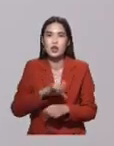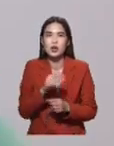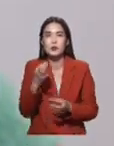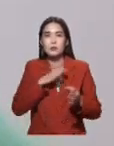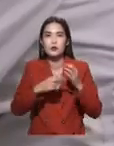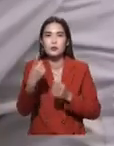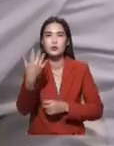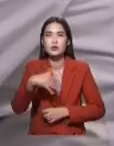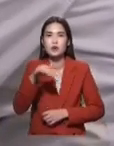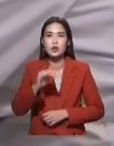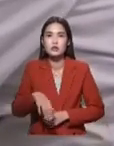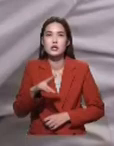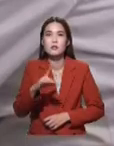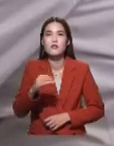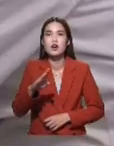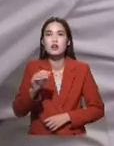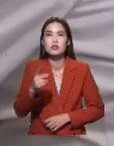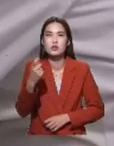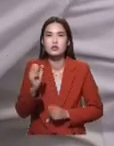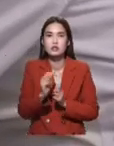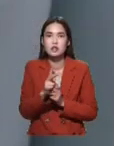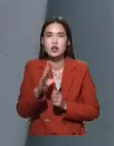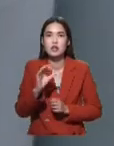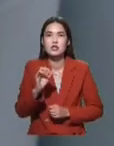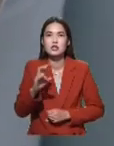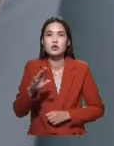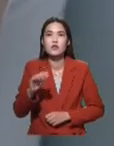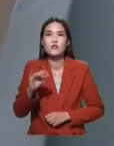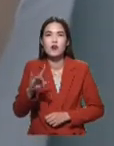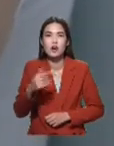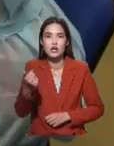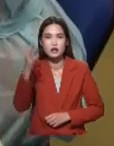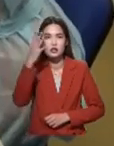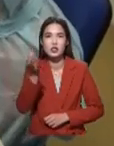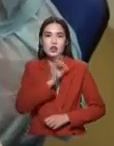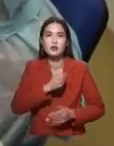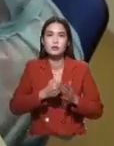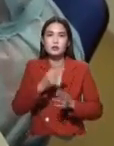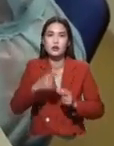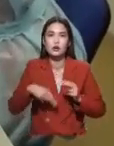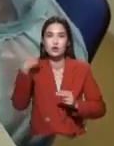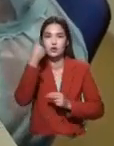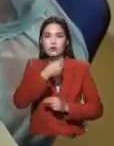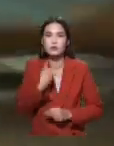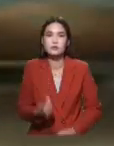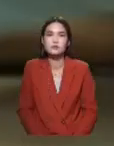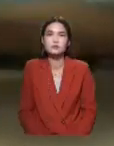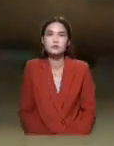150 тысяч доз Pfizer и 113 тысяч Sinopharm. Их намерены использовать до конца года.